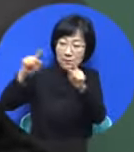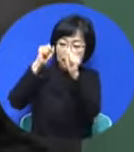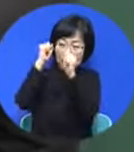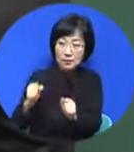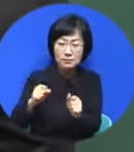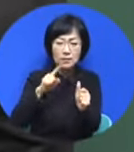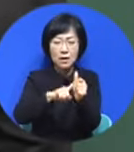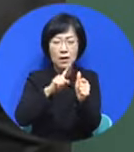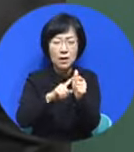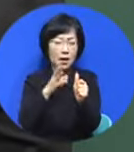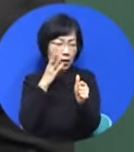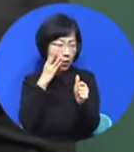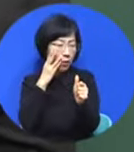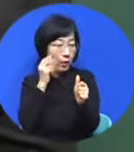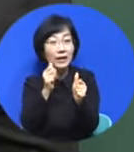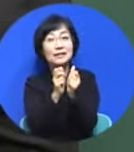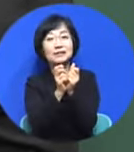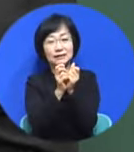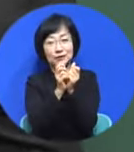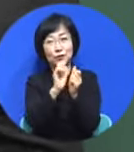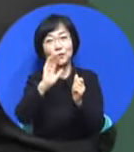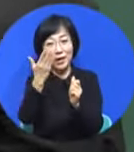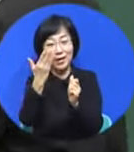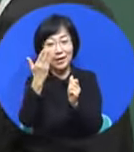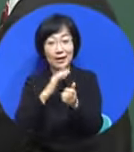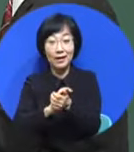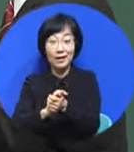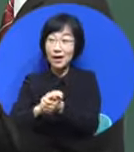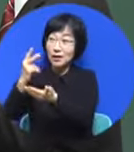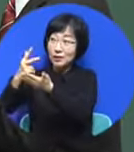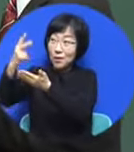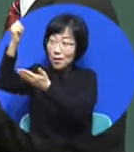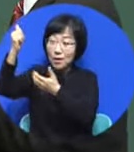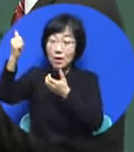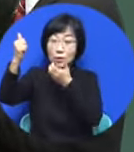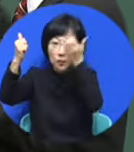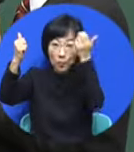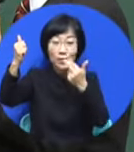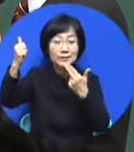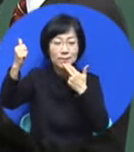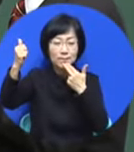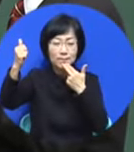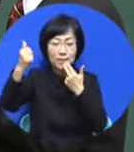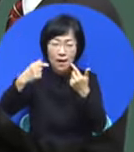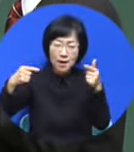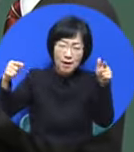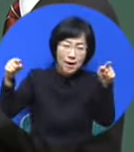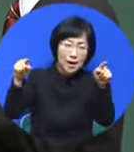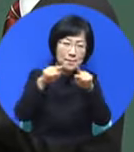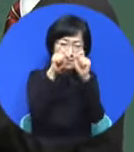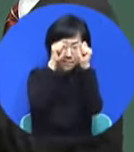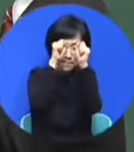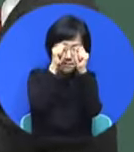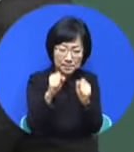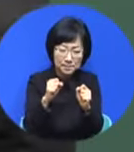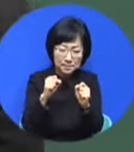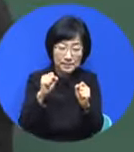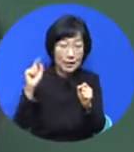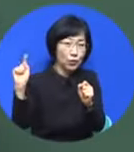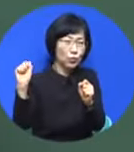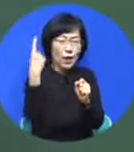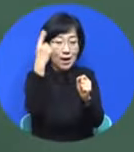2, and he prospered. 여호와께서 요셉과 함께 하심으로 그가 형통한 자 같아요. In verse 2, it says the Lord